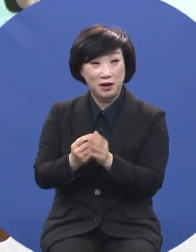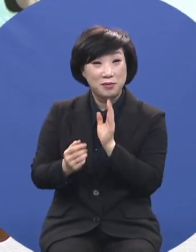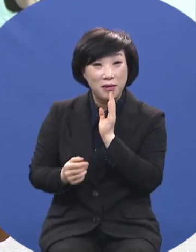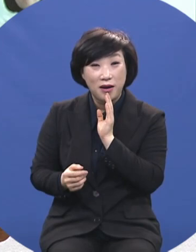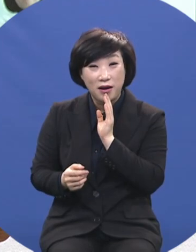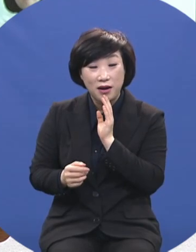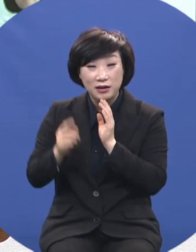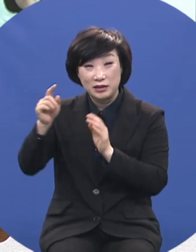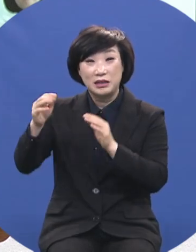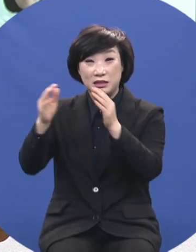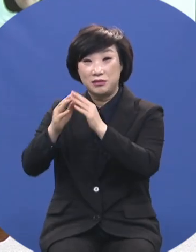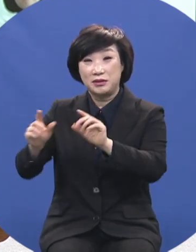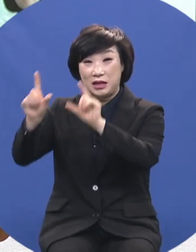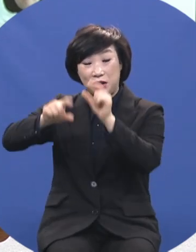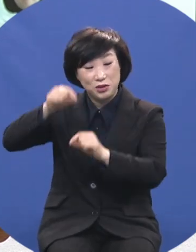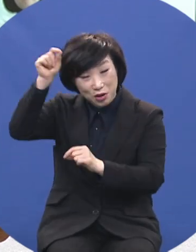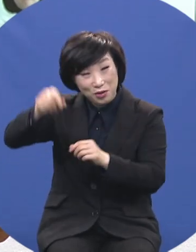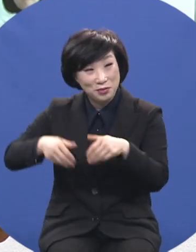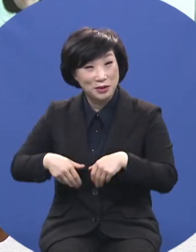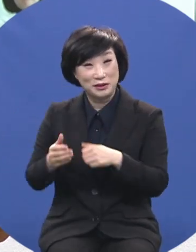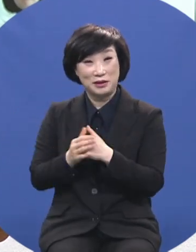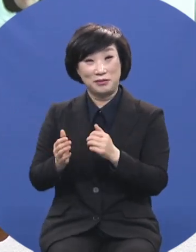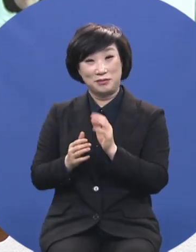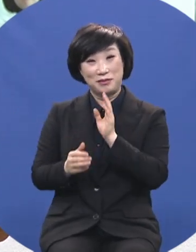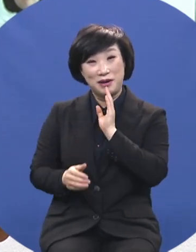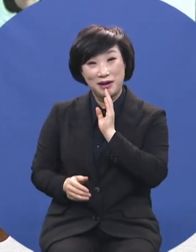집에서 영원히 함께 살아야 되기 때문에.